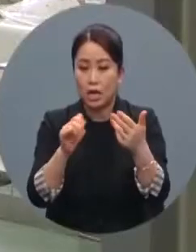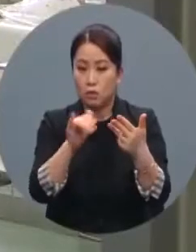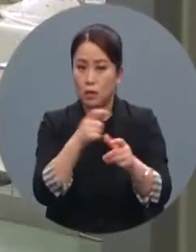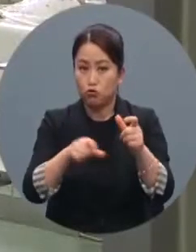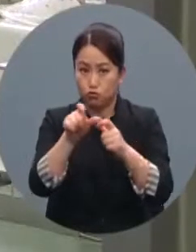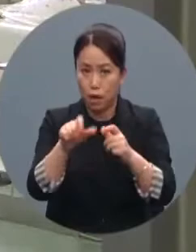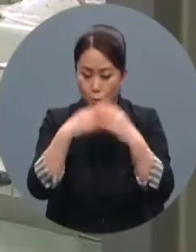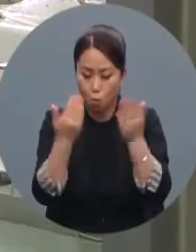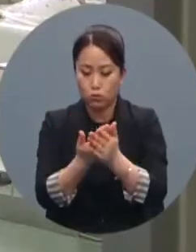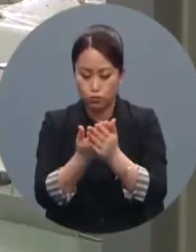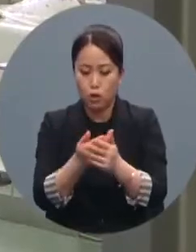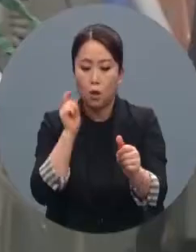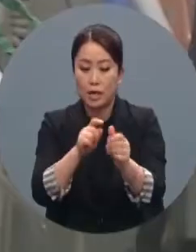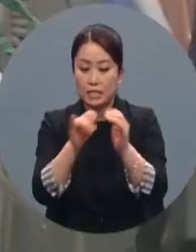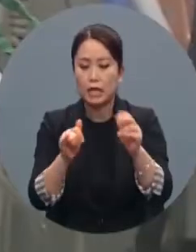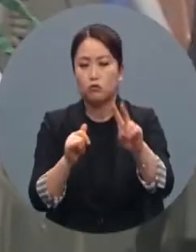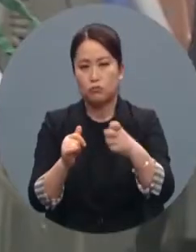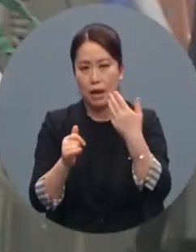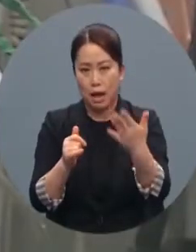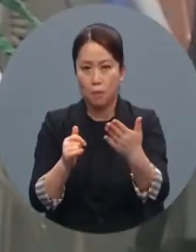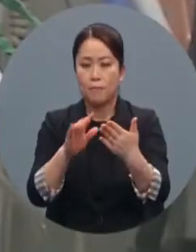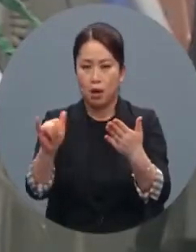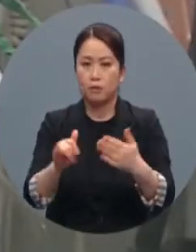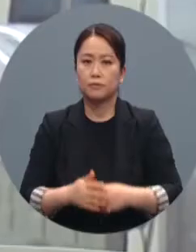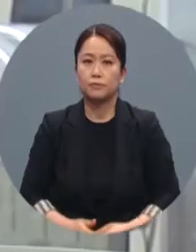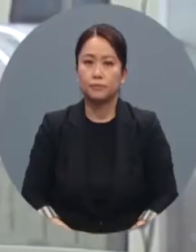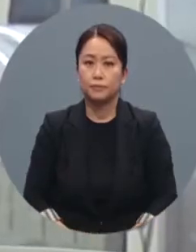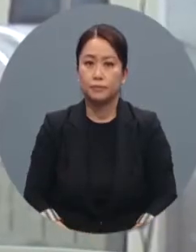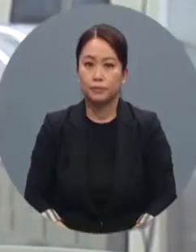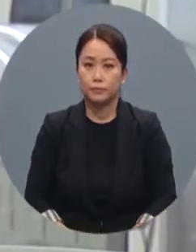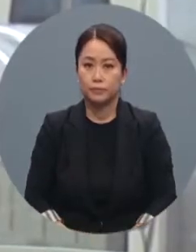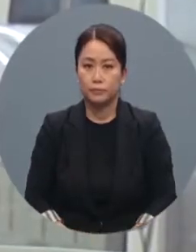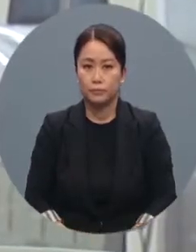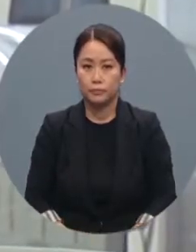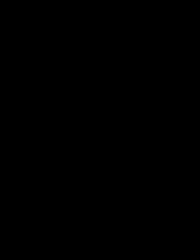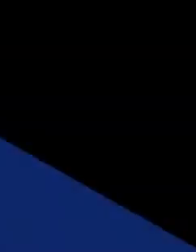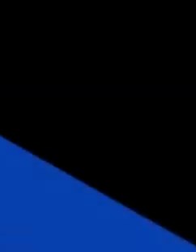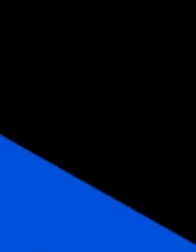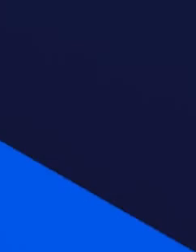모두 29명이 신규 확진 판정을 받았습니다. MBC 뉴스 류재민입니다.